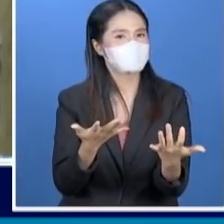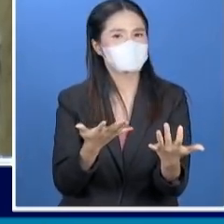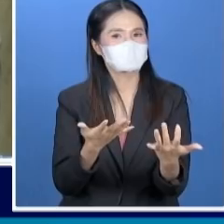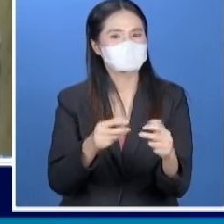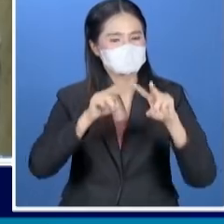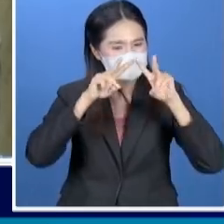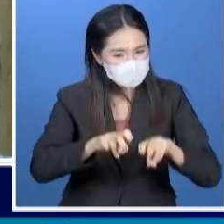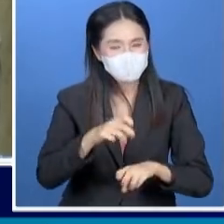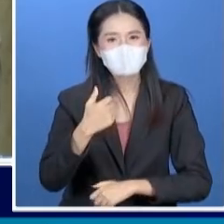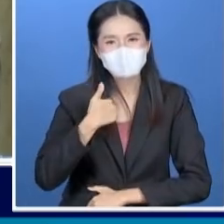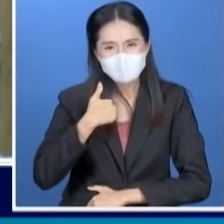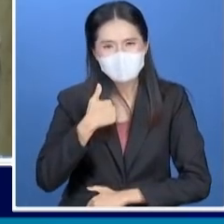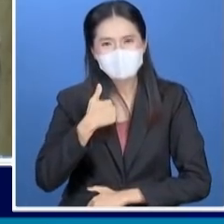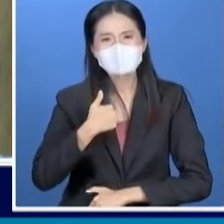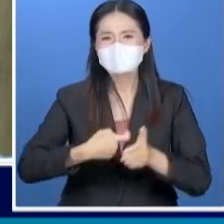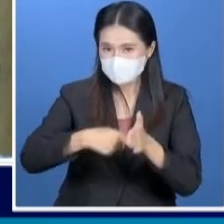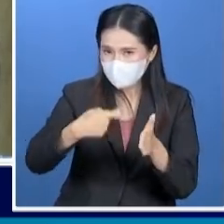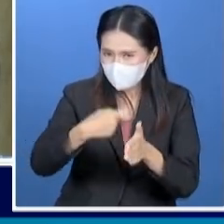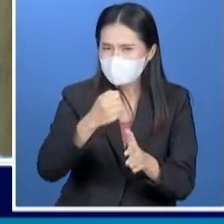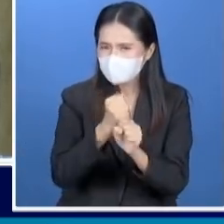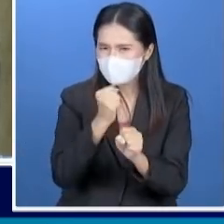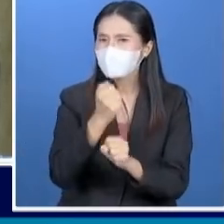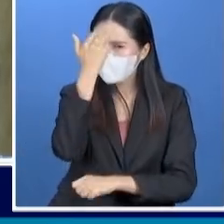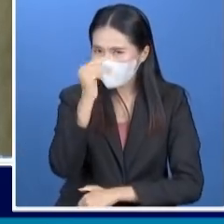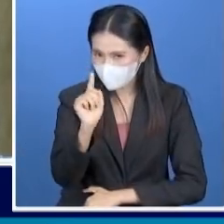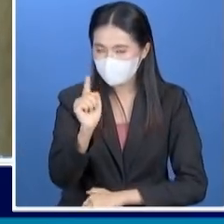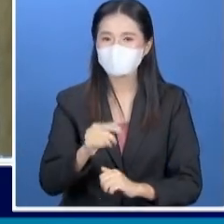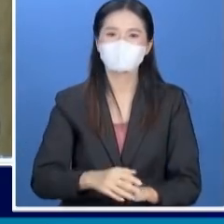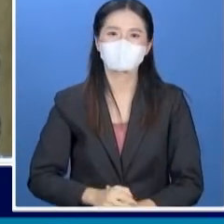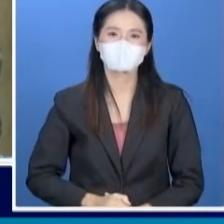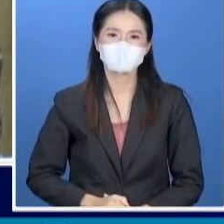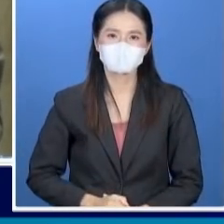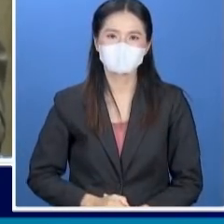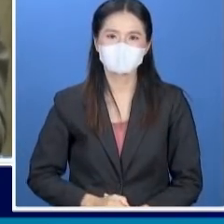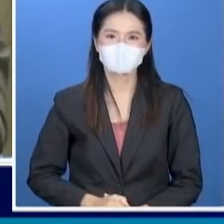การสืบสวนเนี่ยมันต้องมีมูลเหตุจูงใจในการทำร้ายร่างกายนะครับ